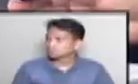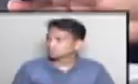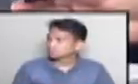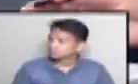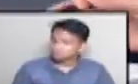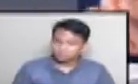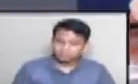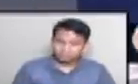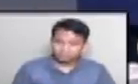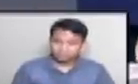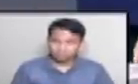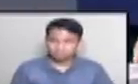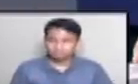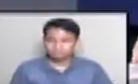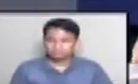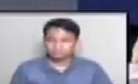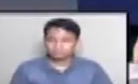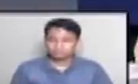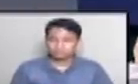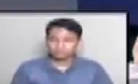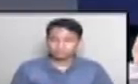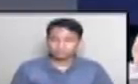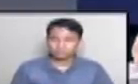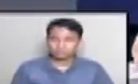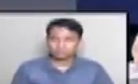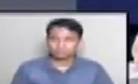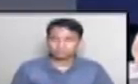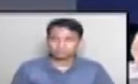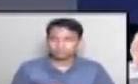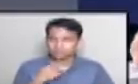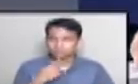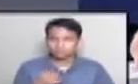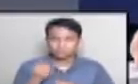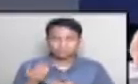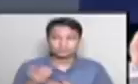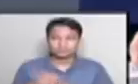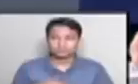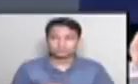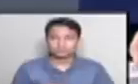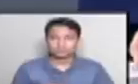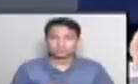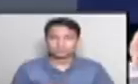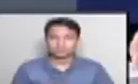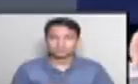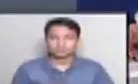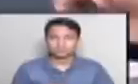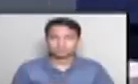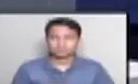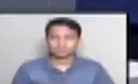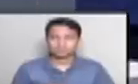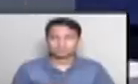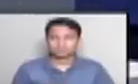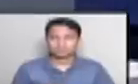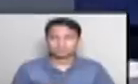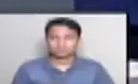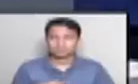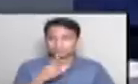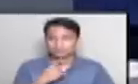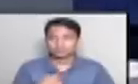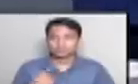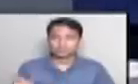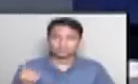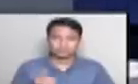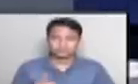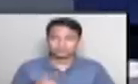sir, hindi kami nakahabol nung i-airin nyo kami. Okay. Pero nandito kayo, di